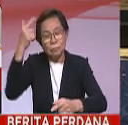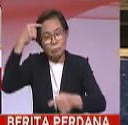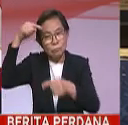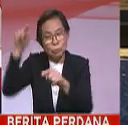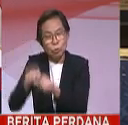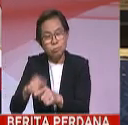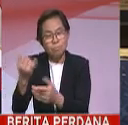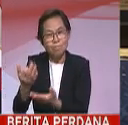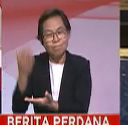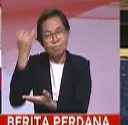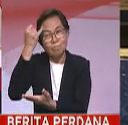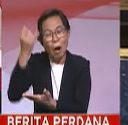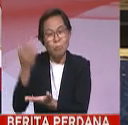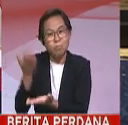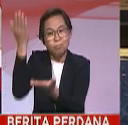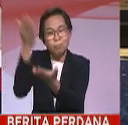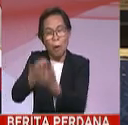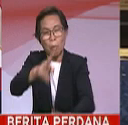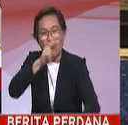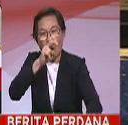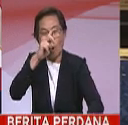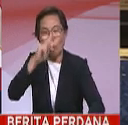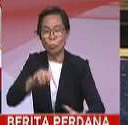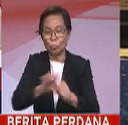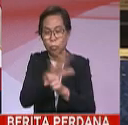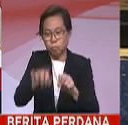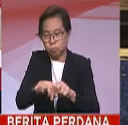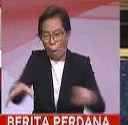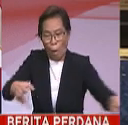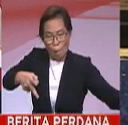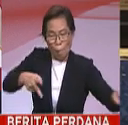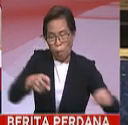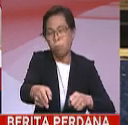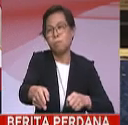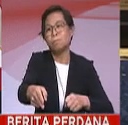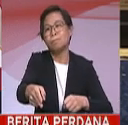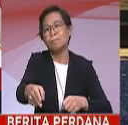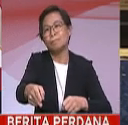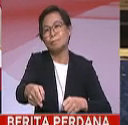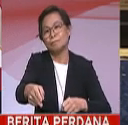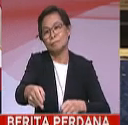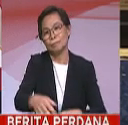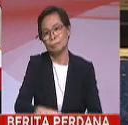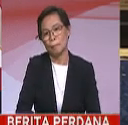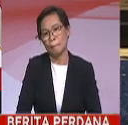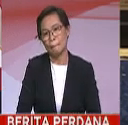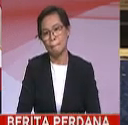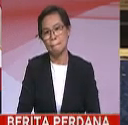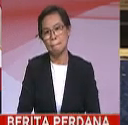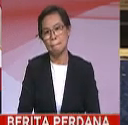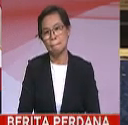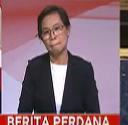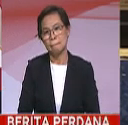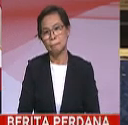diambil untuk memutuskan rantaian jangkitan penularan virus COVID-19.